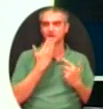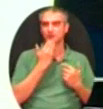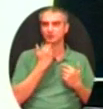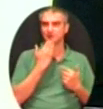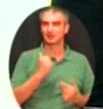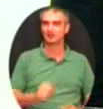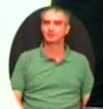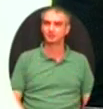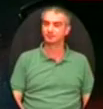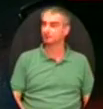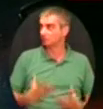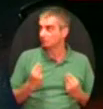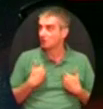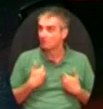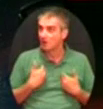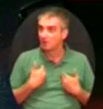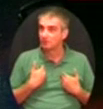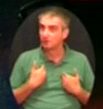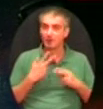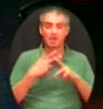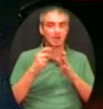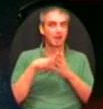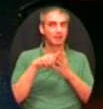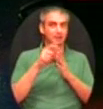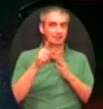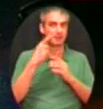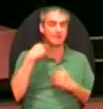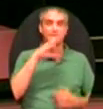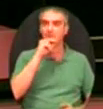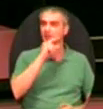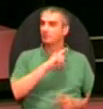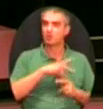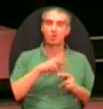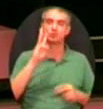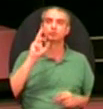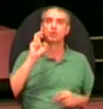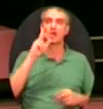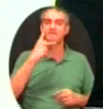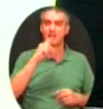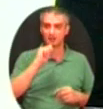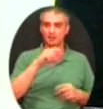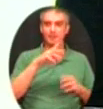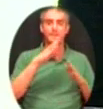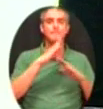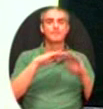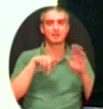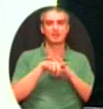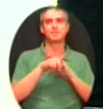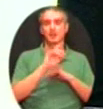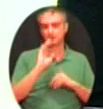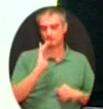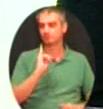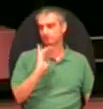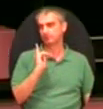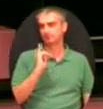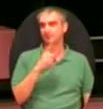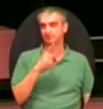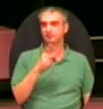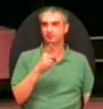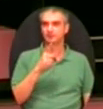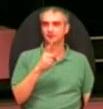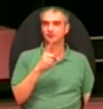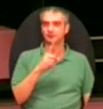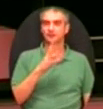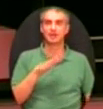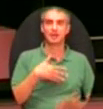הישראלי. טוב לנו. רק לתקן, נדמה לי שמדברים לא על שואפת, אלא מחנה פליטים שואפת. מחנה פליטים שואפת. בדיוק, שזה...